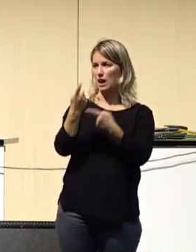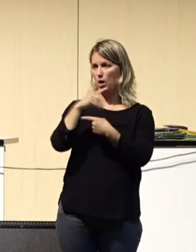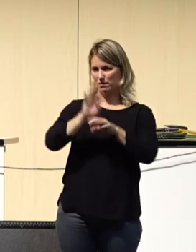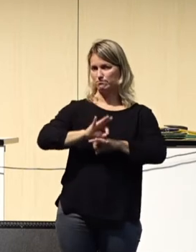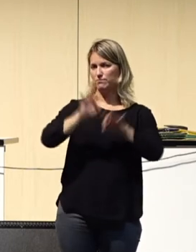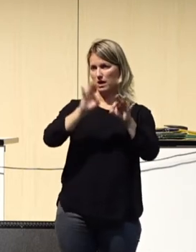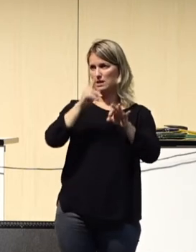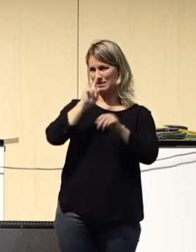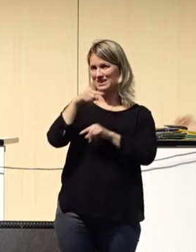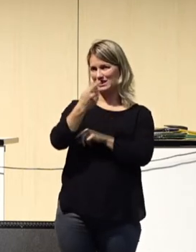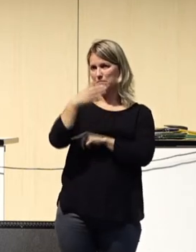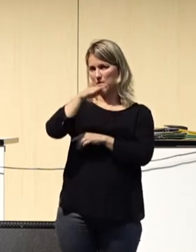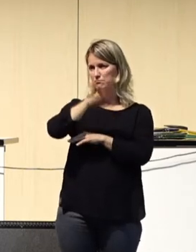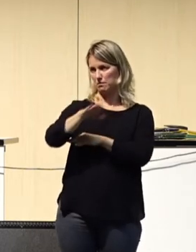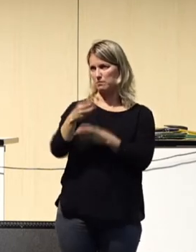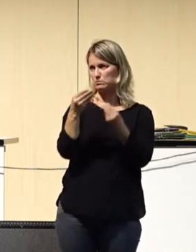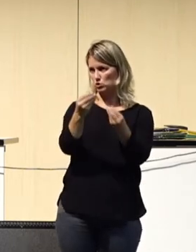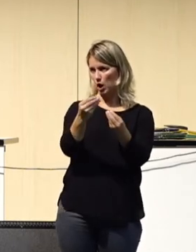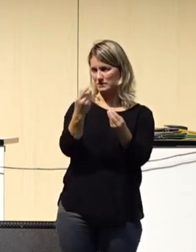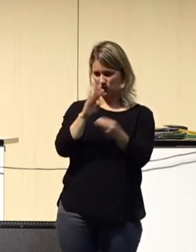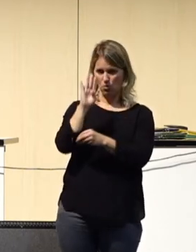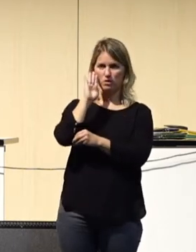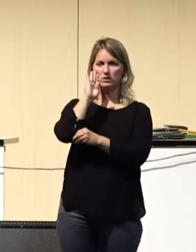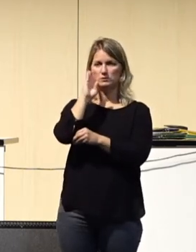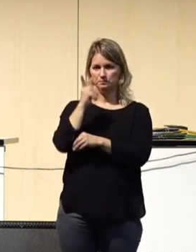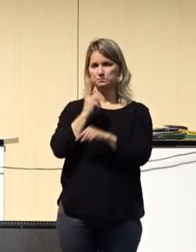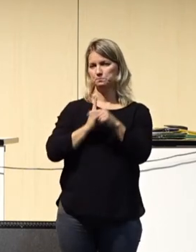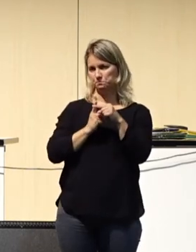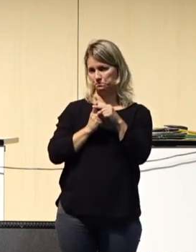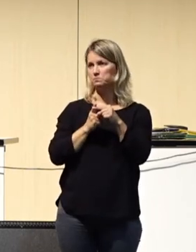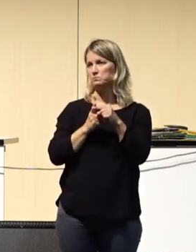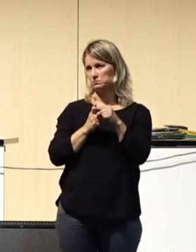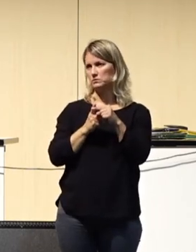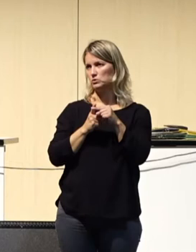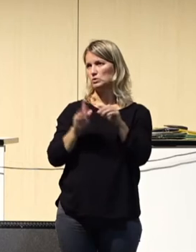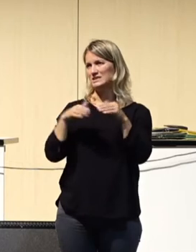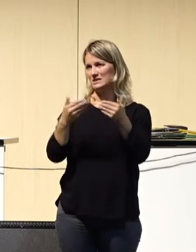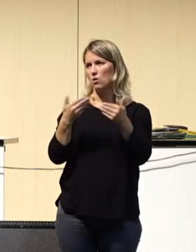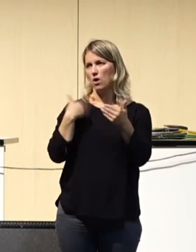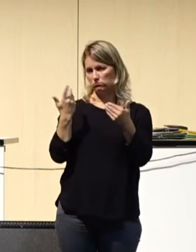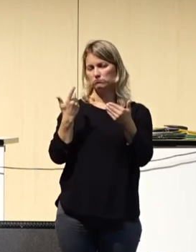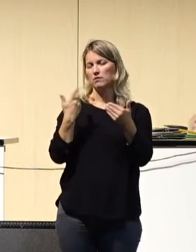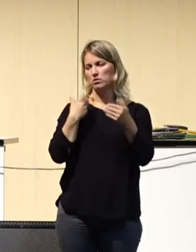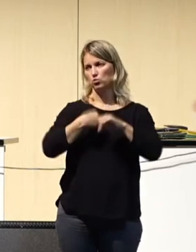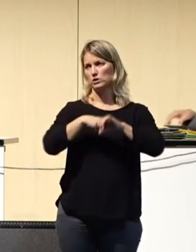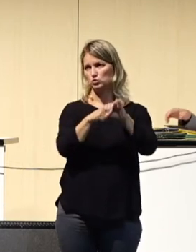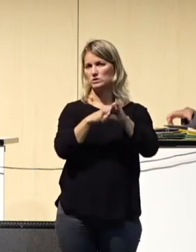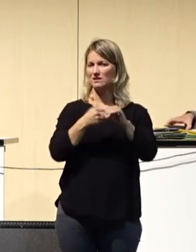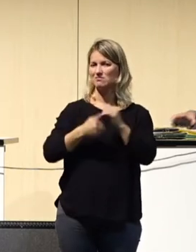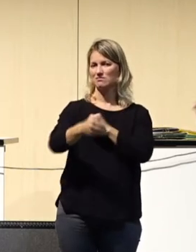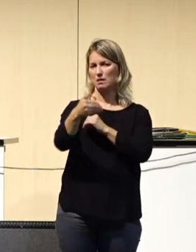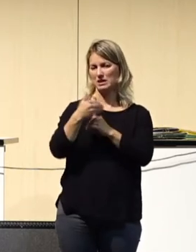Das nehme ich jetzt mal als positiv entgegen und kann das nur sozusagen unterstützen, dass Lösungen gefunden